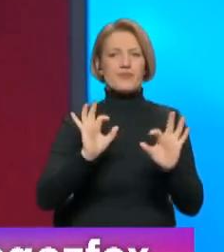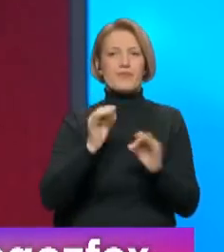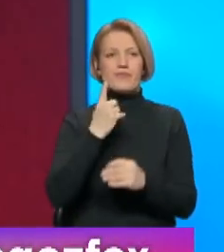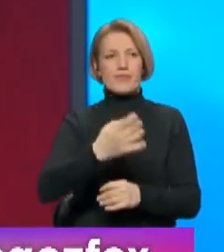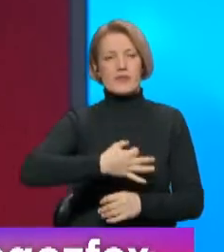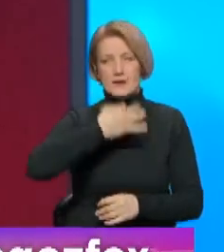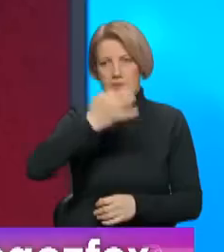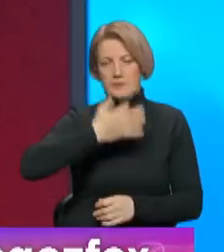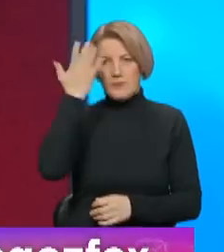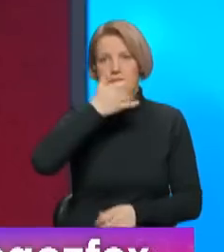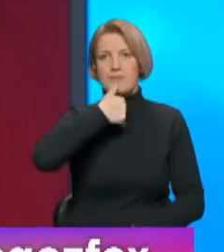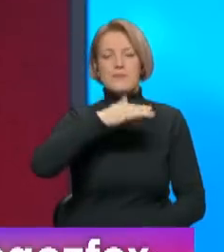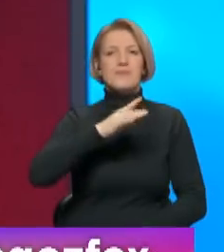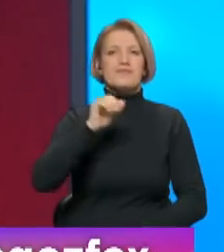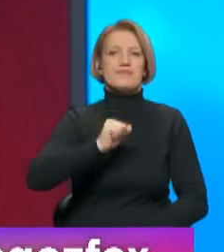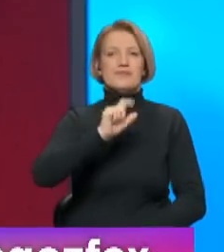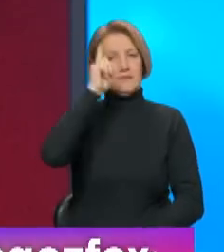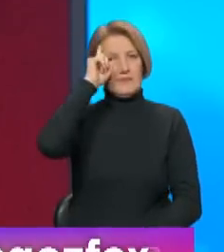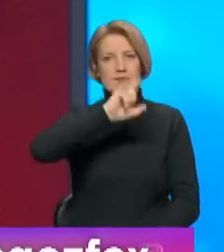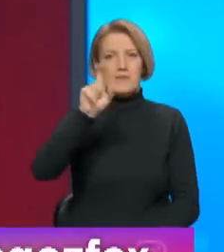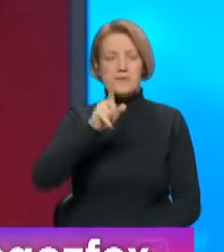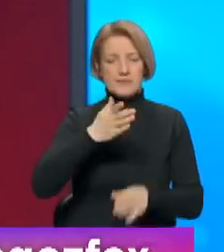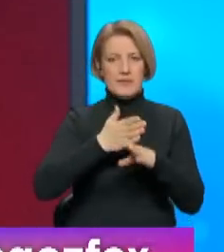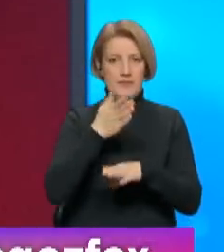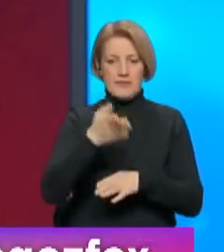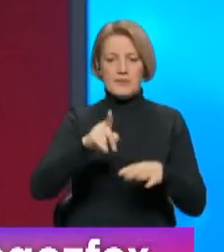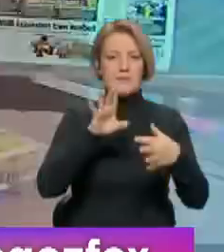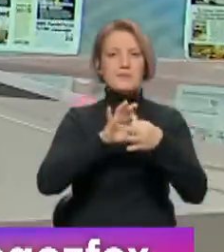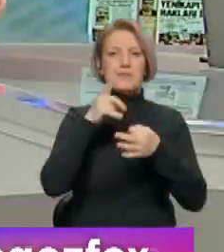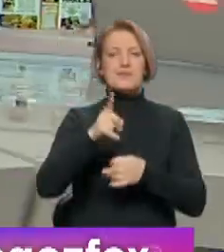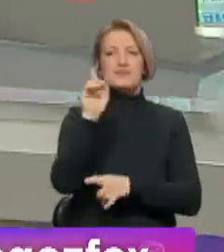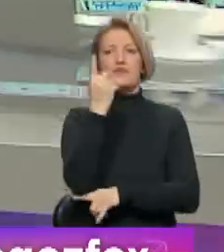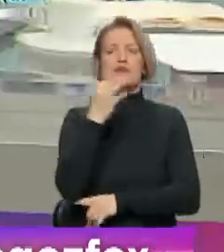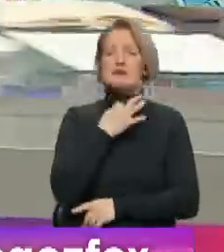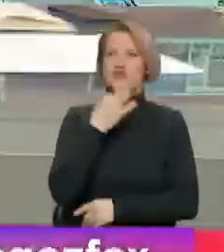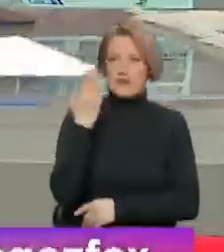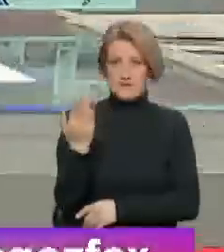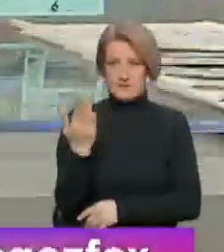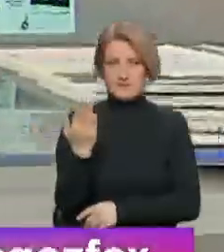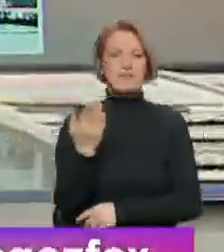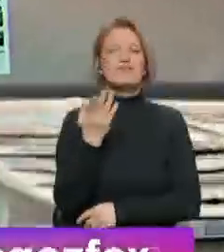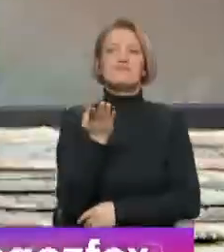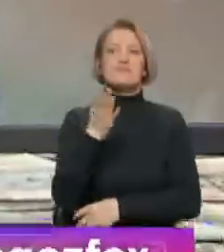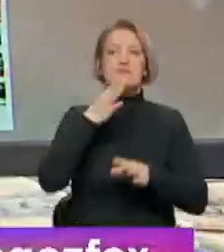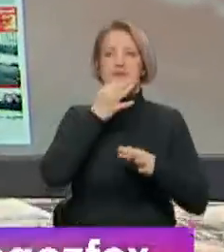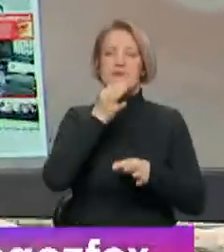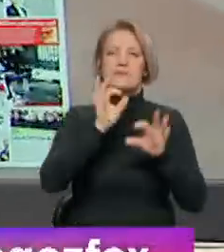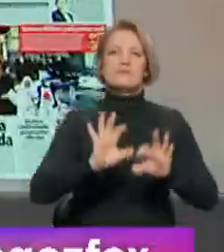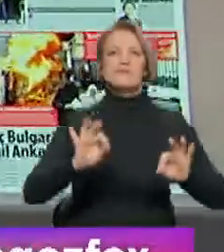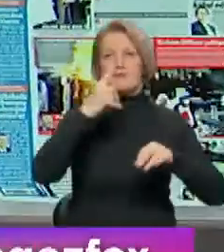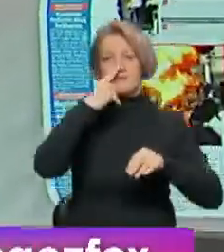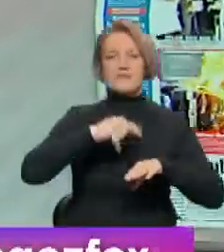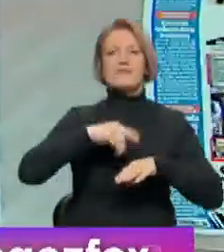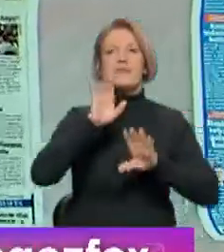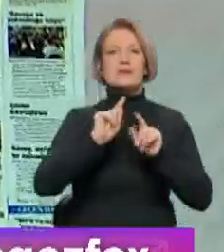haber Karadeniz gazetesinin manşetinde Aslında Bununla ilgili yönetmenimizden de rica edeyim haberimizi hazır inanılmaz